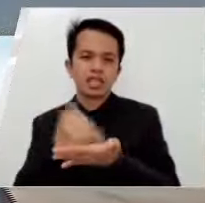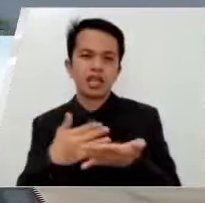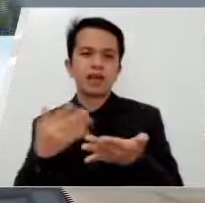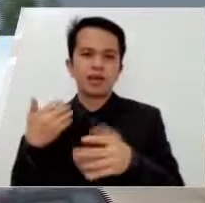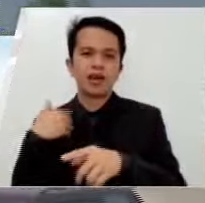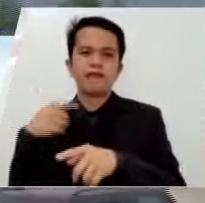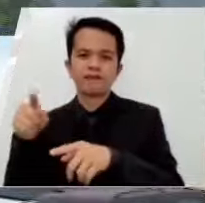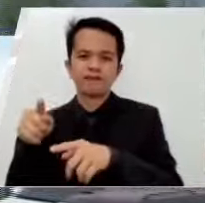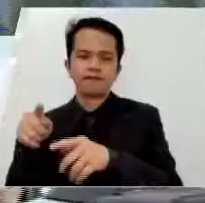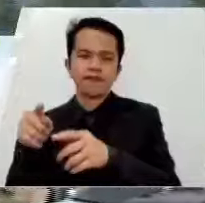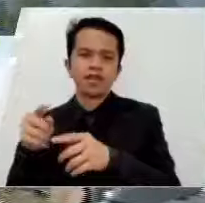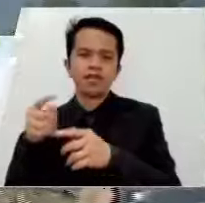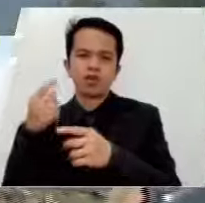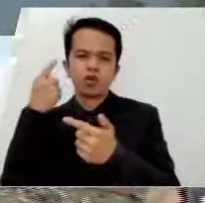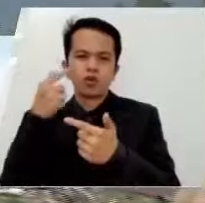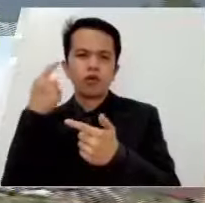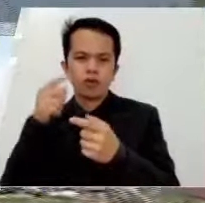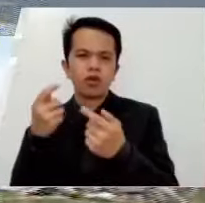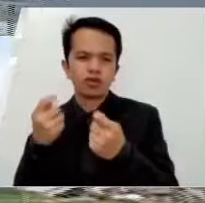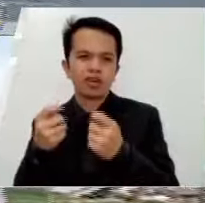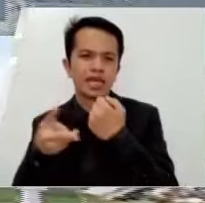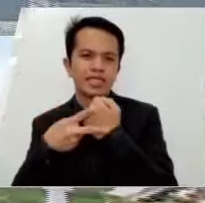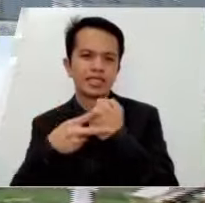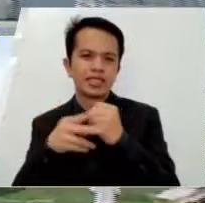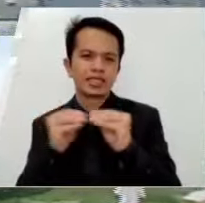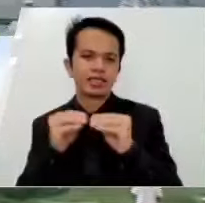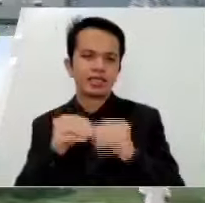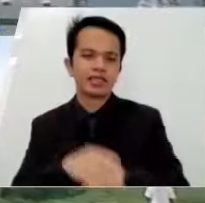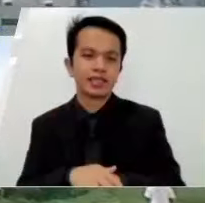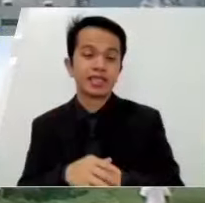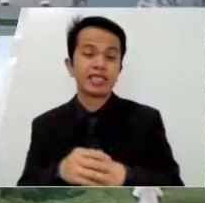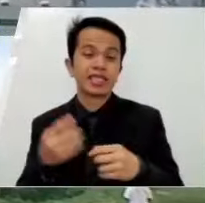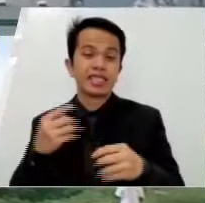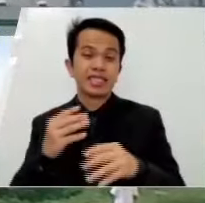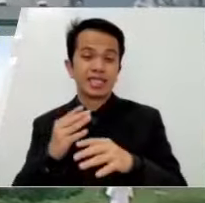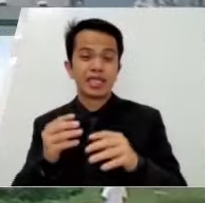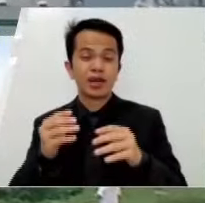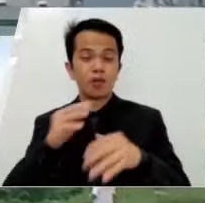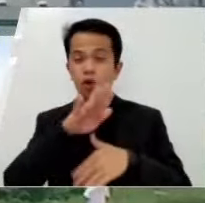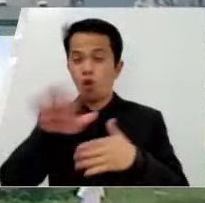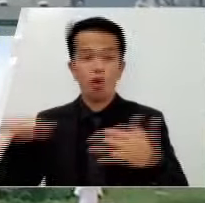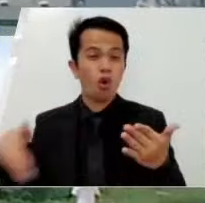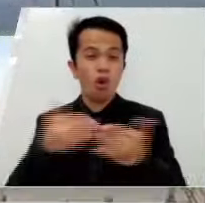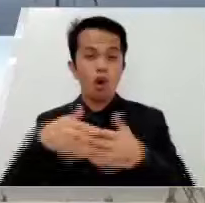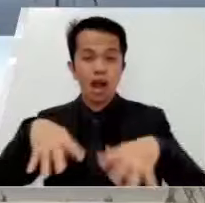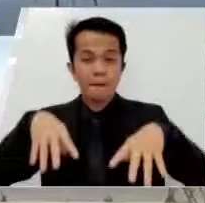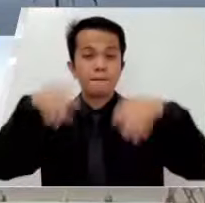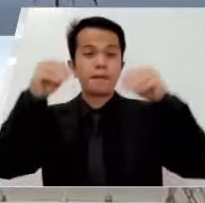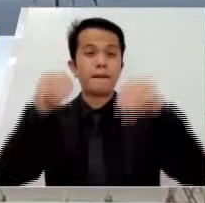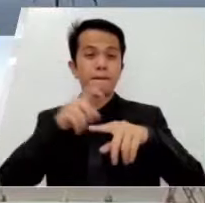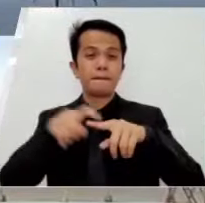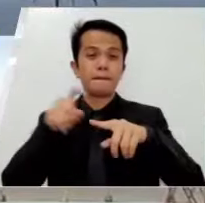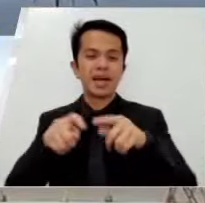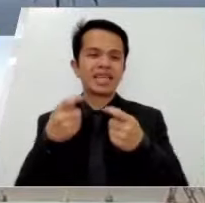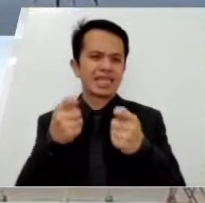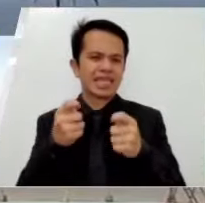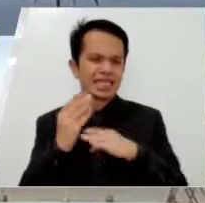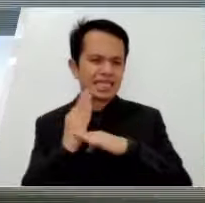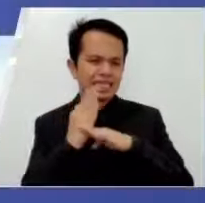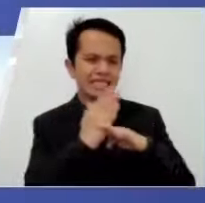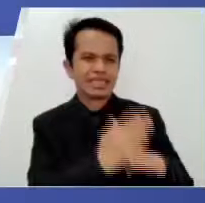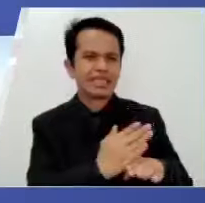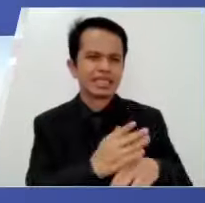na madagdagan pa. Ang iniiwasan natin ay yung malawang outage, yung tinatawag natin blackout, kasi meron na tayong